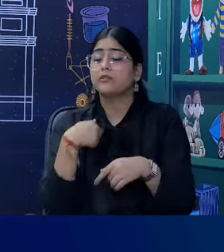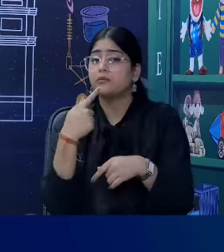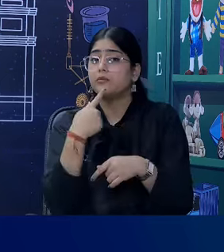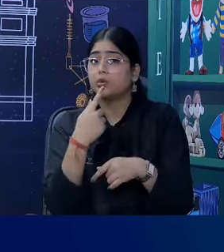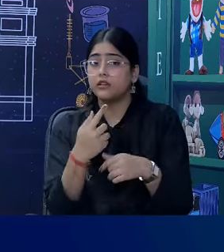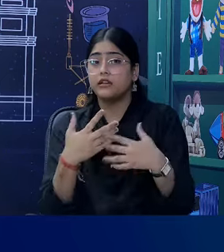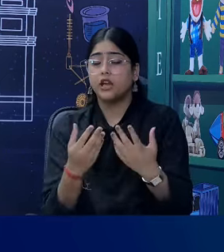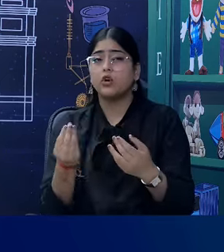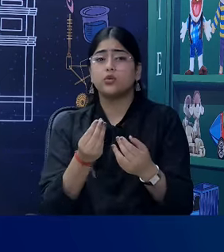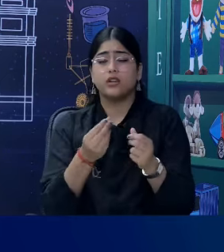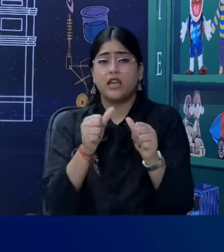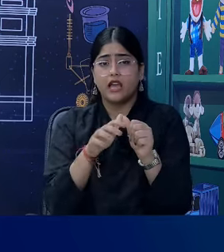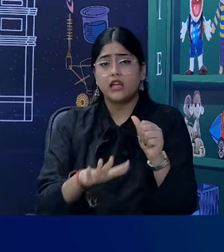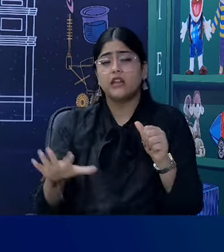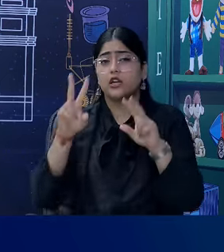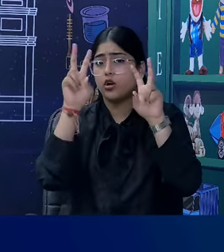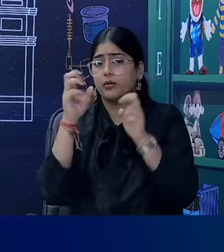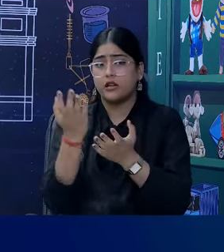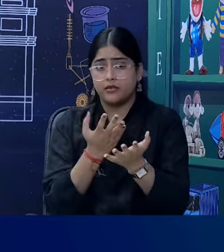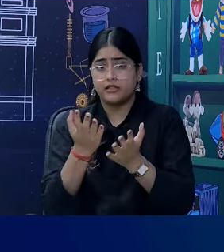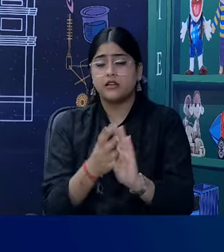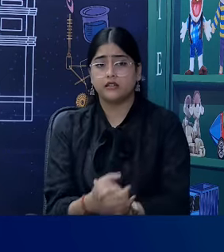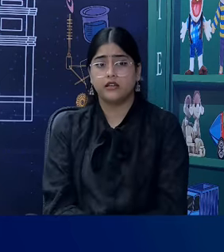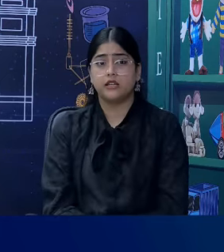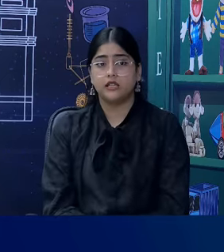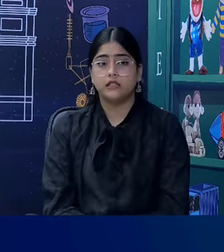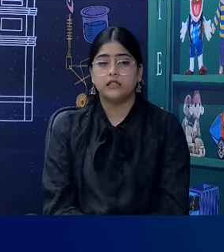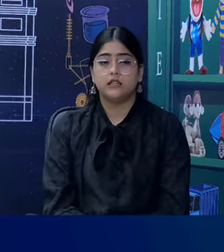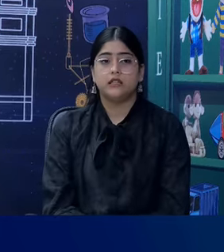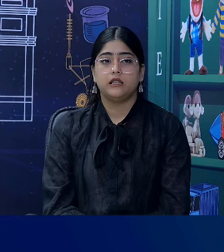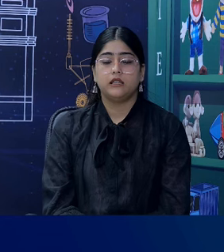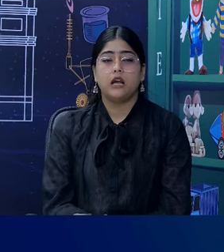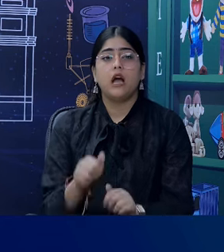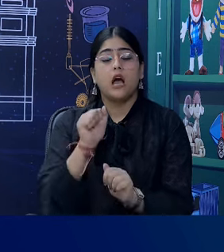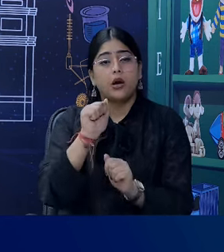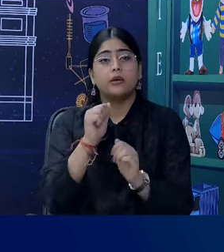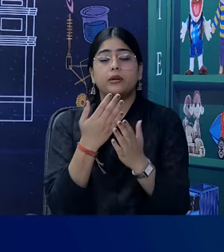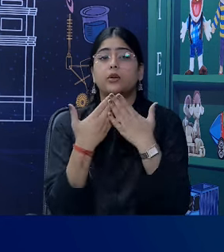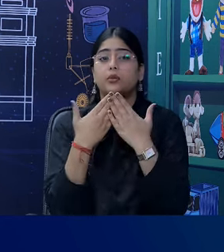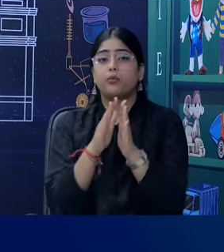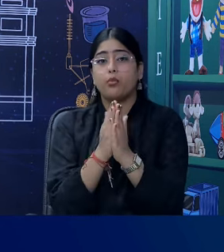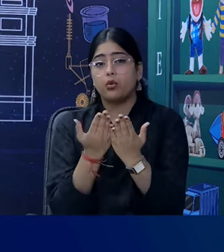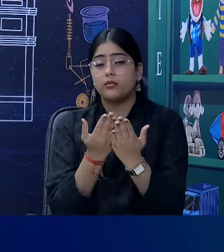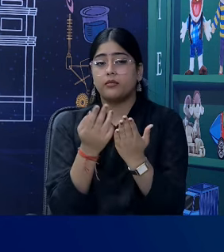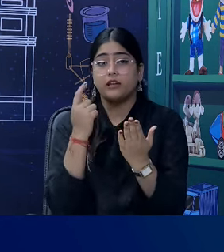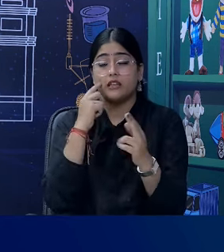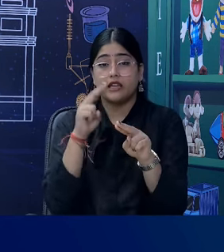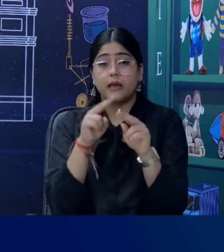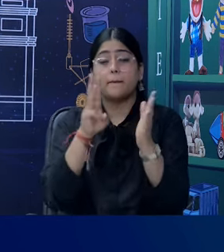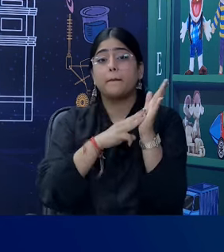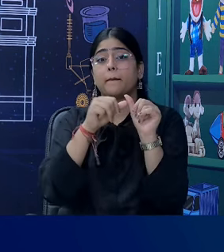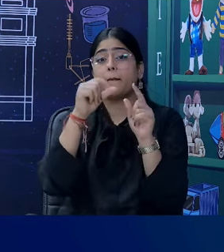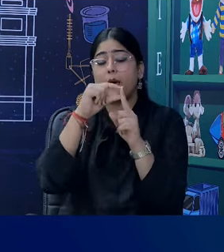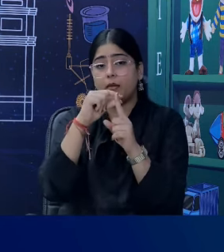को बताया गया उन क्षेत्रों की जो कल्चर उसके बारे में बताया गया है तो आपके बुक में बच्चों आपके बुक में एक मैप दिया गया है उसमें